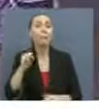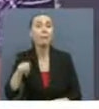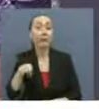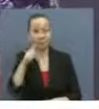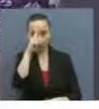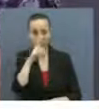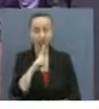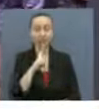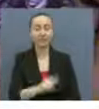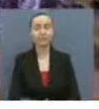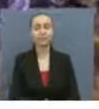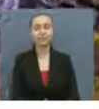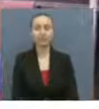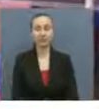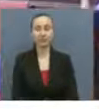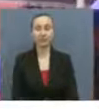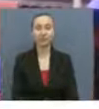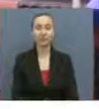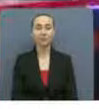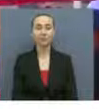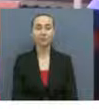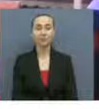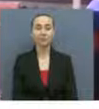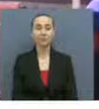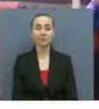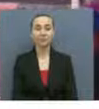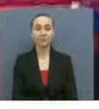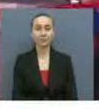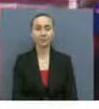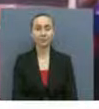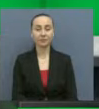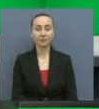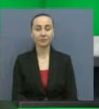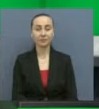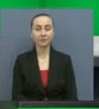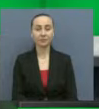Рамиль Дусумов, Абзал Балтабаев, Бауыржан Смагулов, Шокан Таукиев, Кокшек Парад.